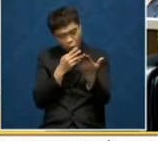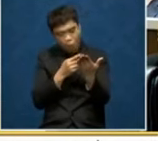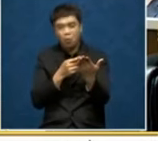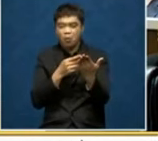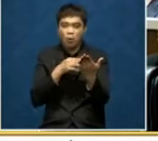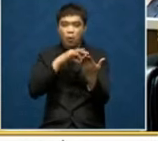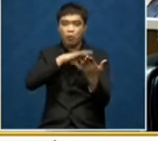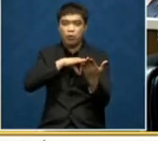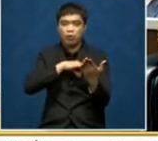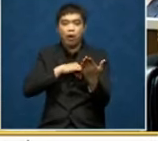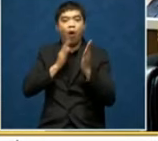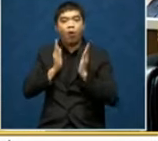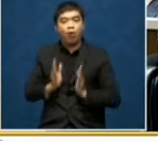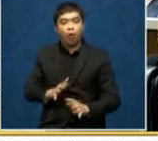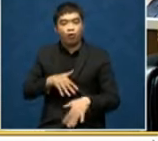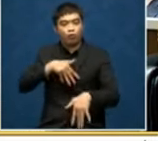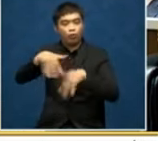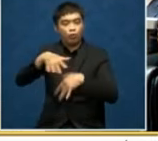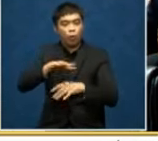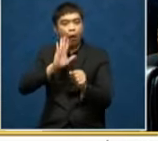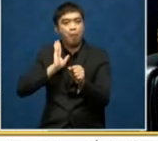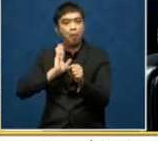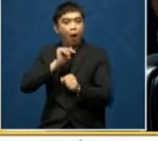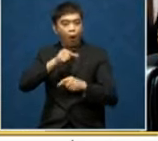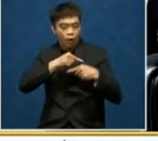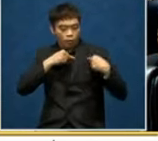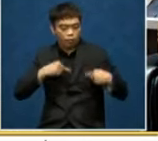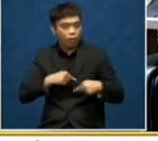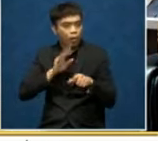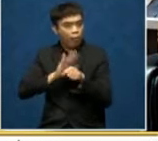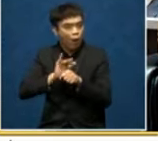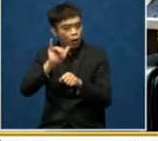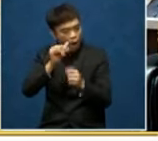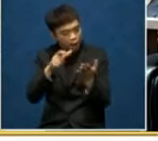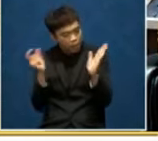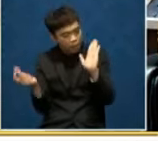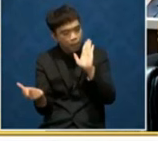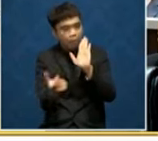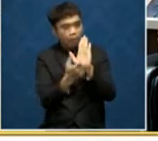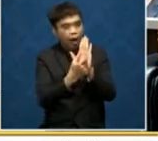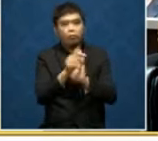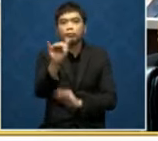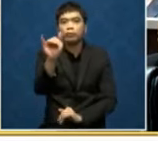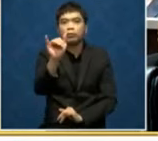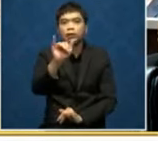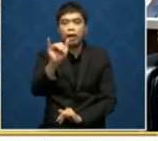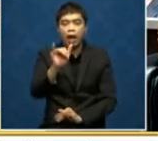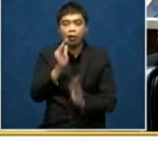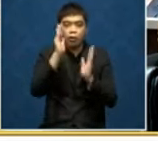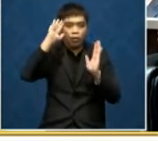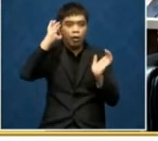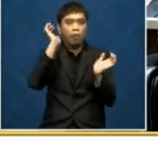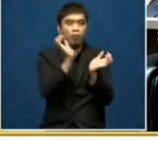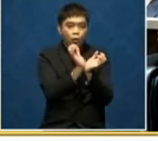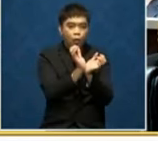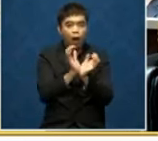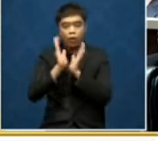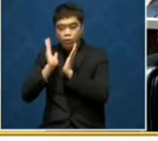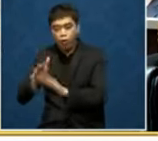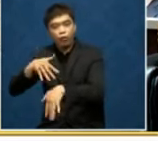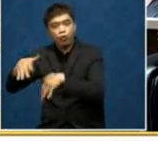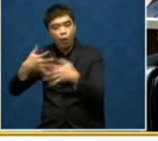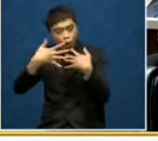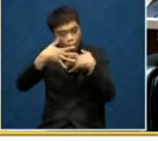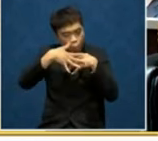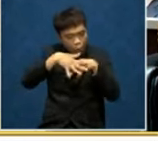ของประชาชนและประสิทธิภาพการทำงานของทนายความในการร่วมมือกับเจ้าหน้าที่ตำรวจด้วยอันนี้ก็ยังน่าเป็นห่วง